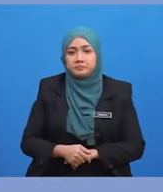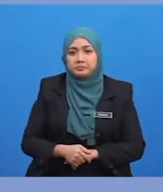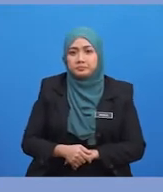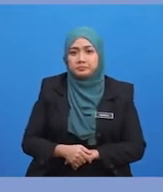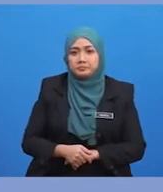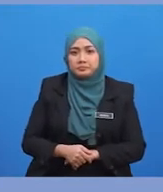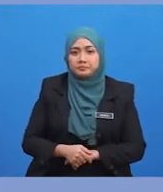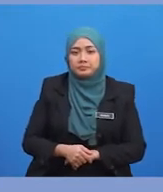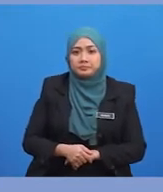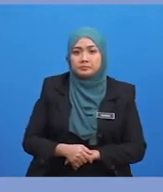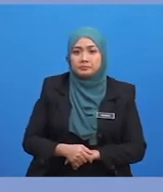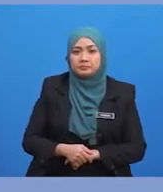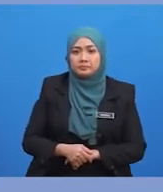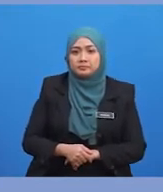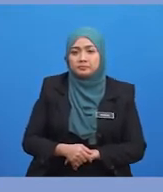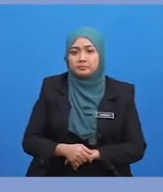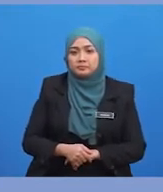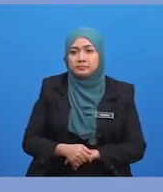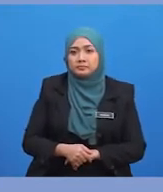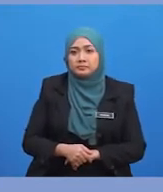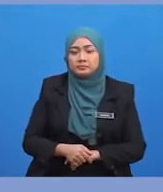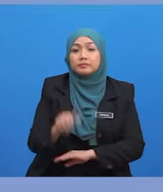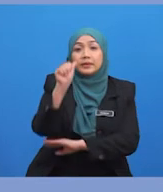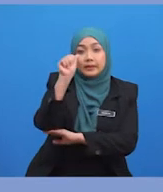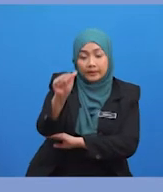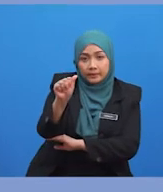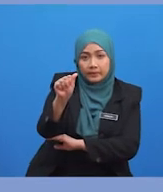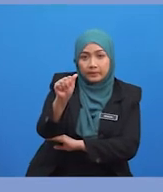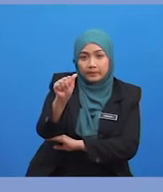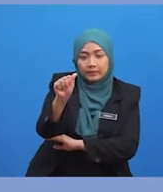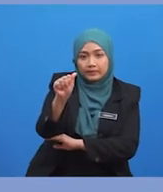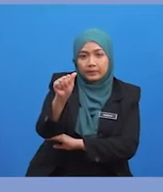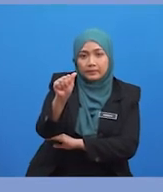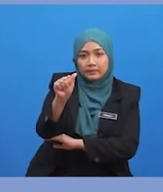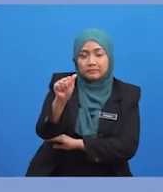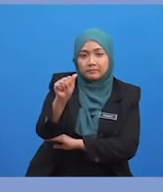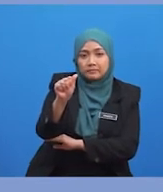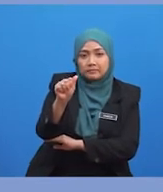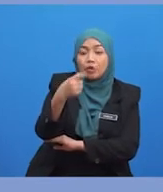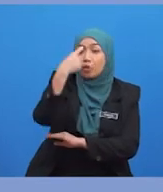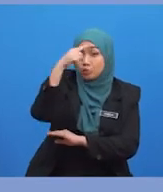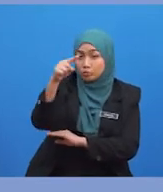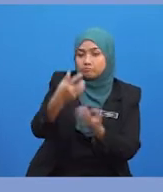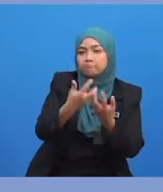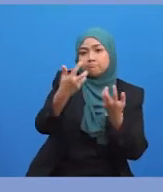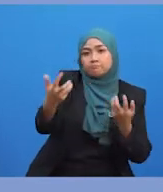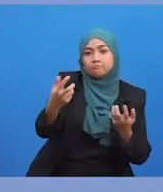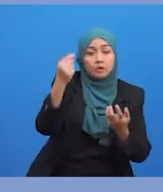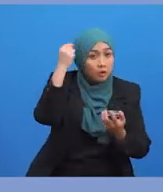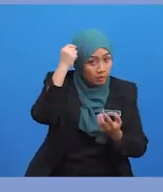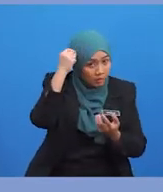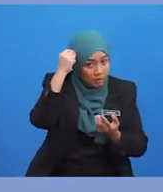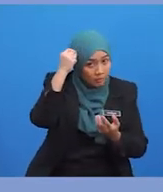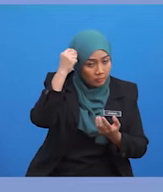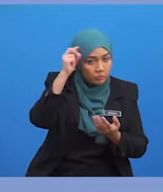ini ialah A, iaitu untuk mengelakkan rambut terjatuh